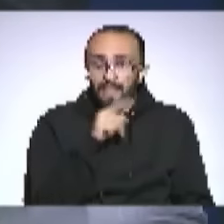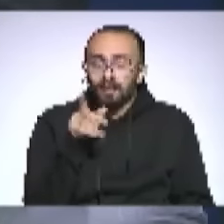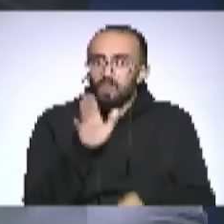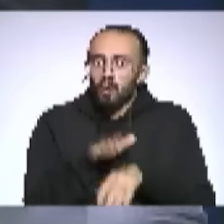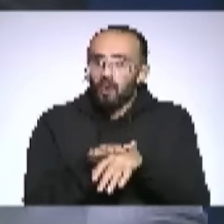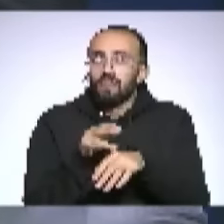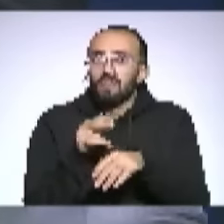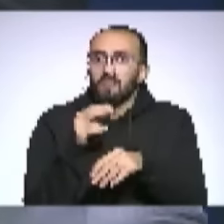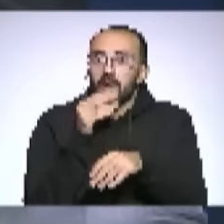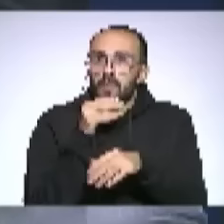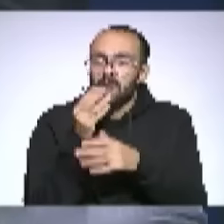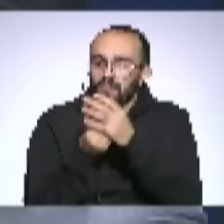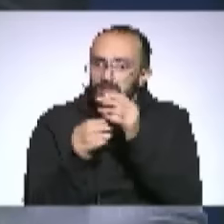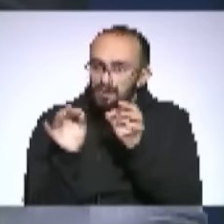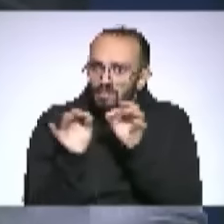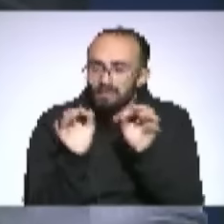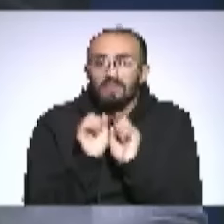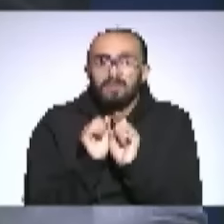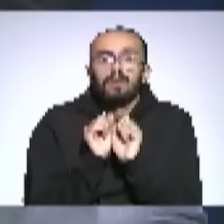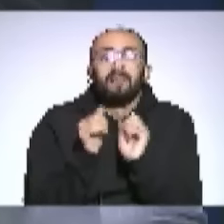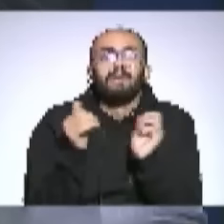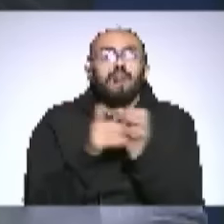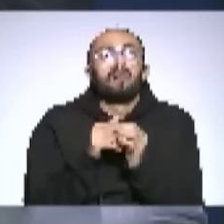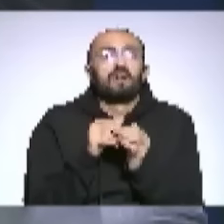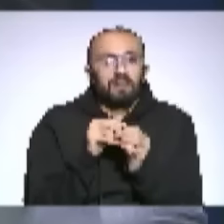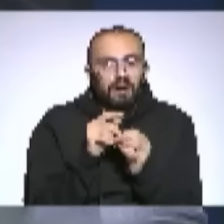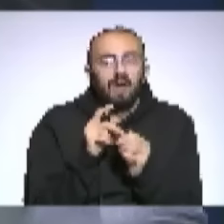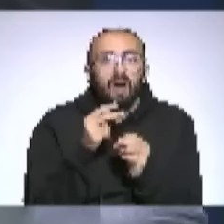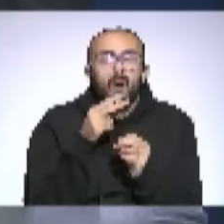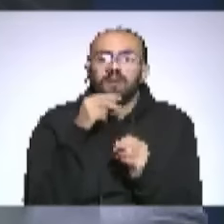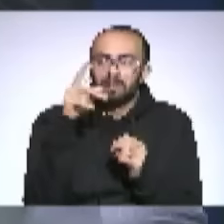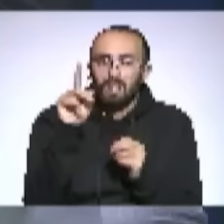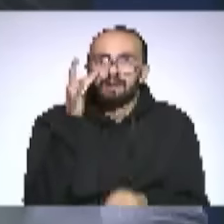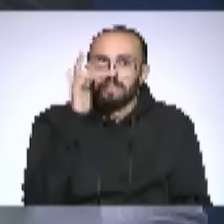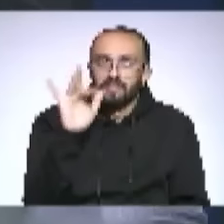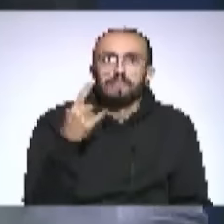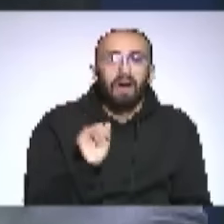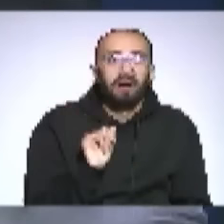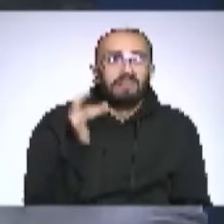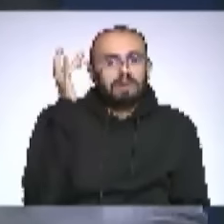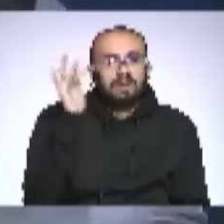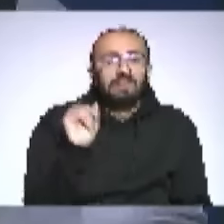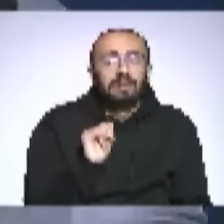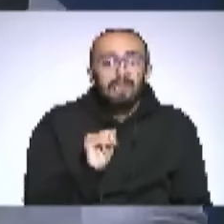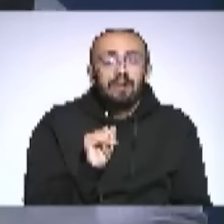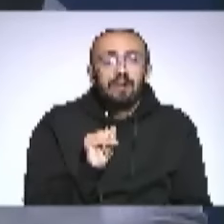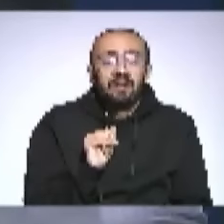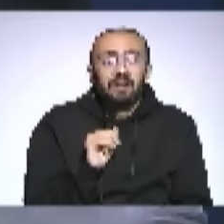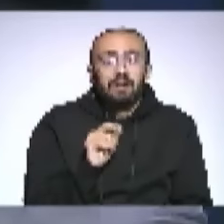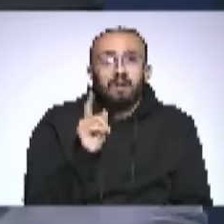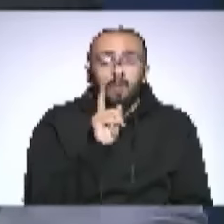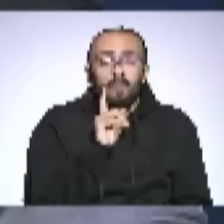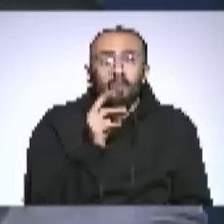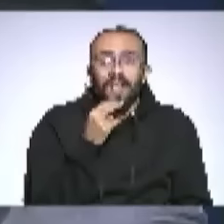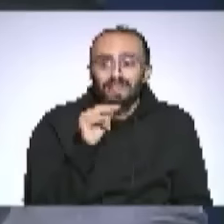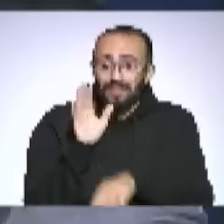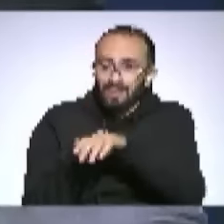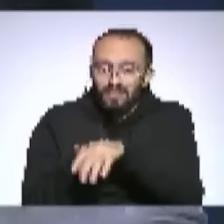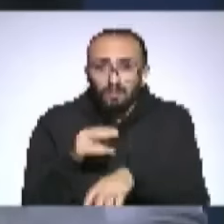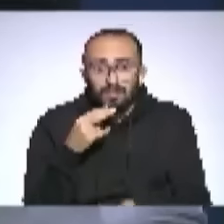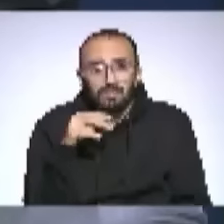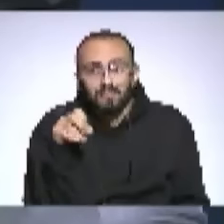بتكلم منتها كده هيبقى اكثر تاثيرا واكثر فاعليه واقل ضررا انما لو ما ام الزوج هتقول له كده